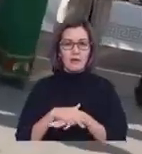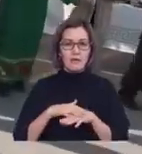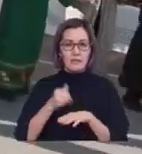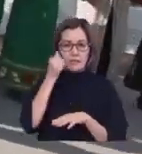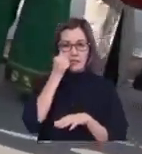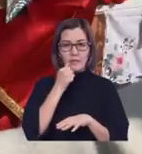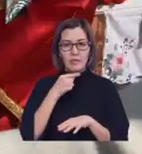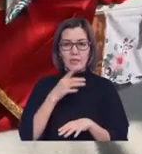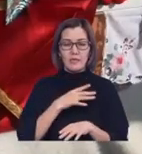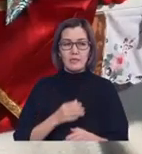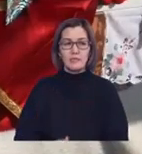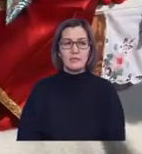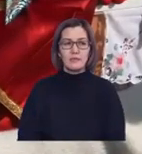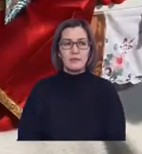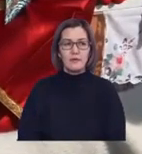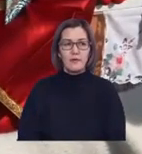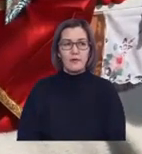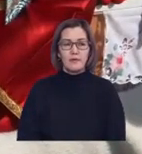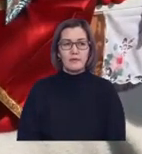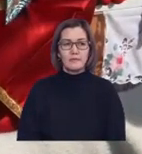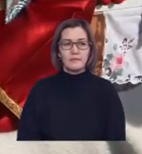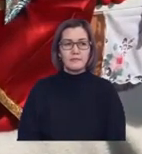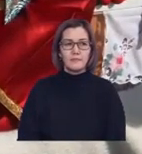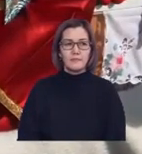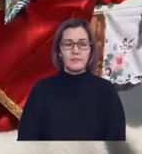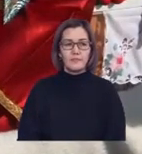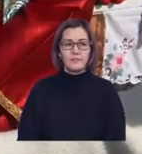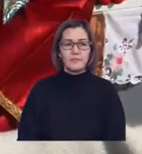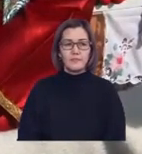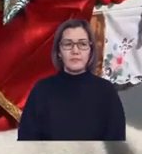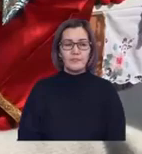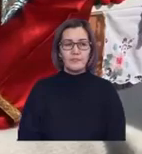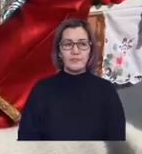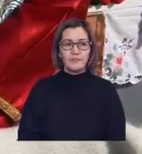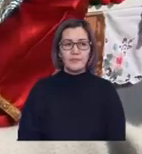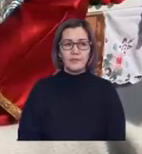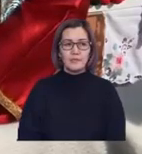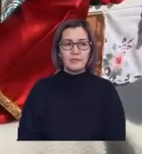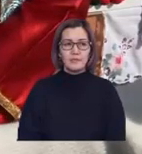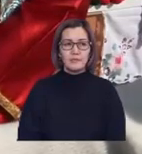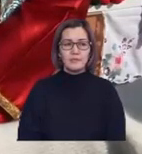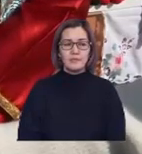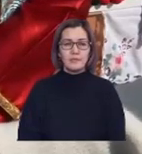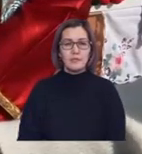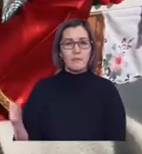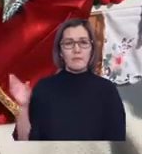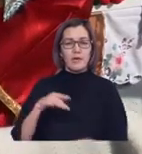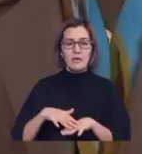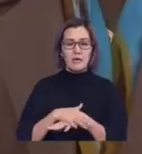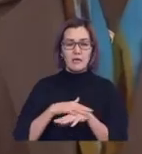алғыстарын білдірді. Поздравляем всех казахстанцев с этим прекрасным праздником. Все